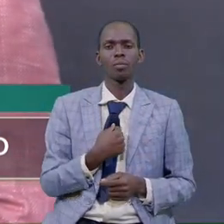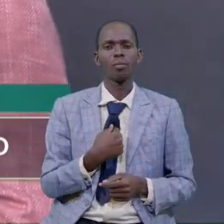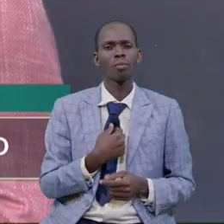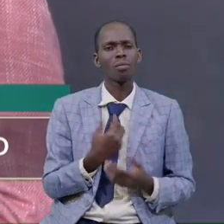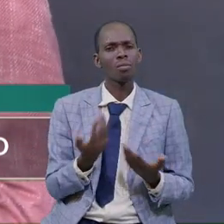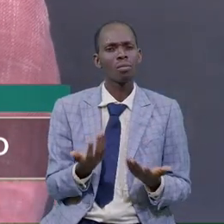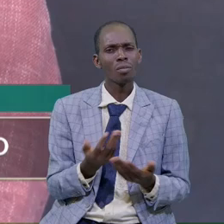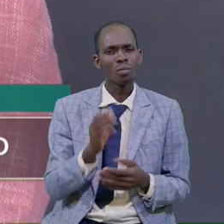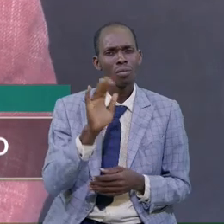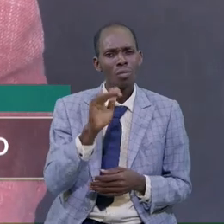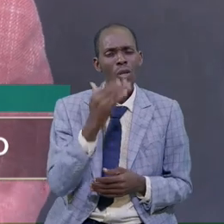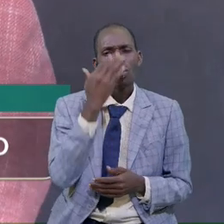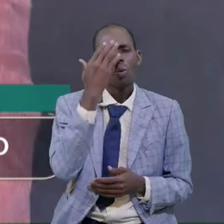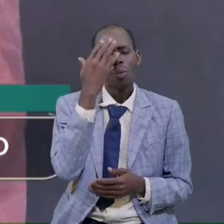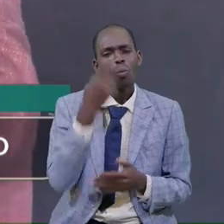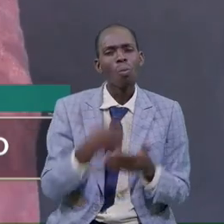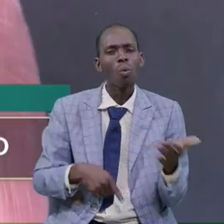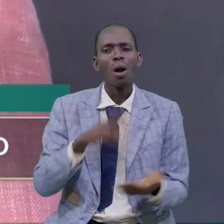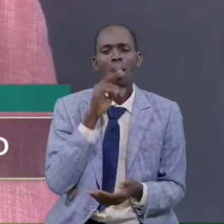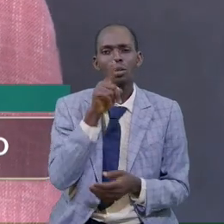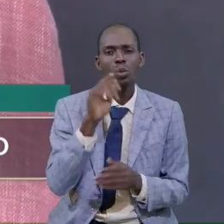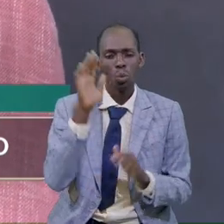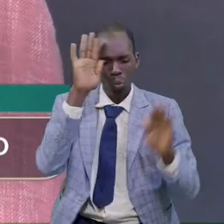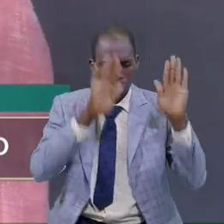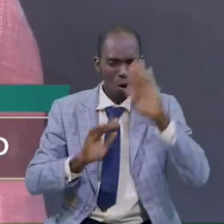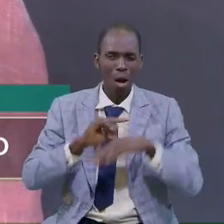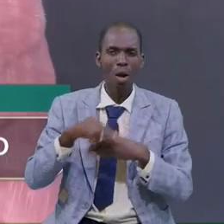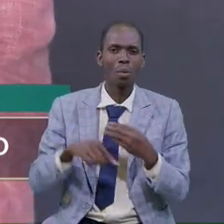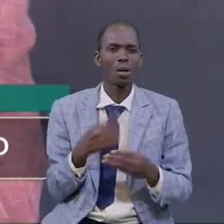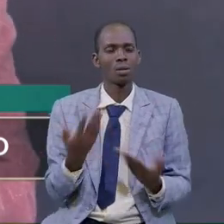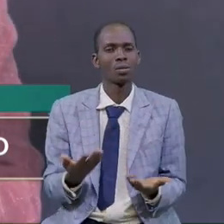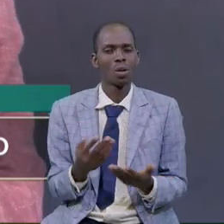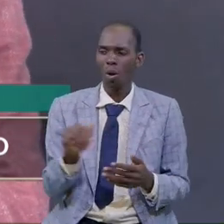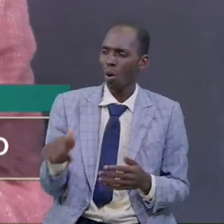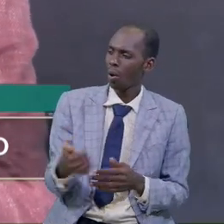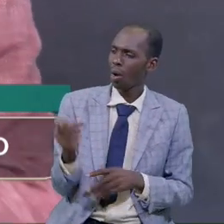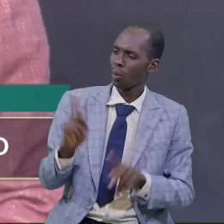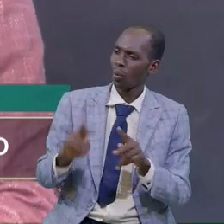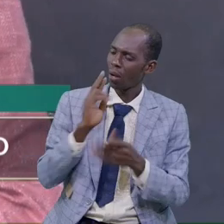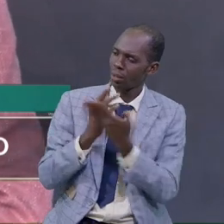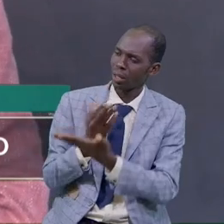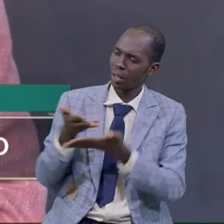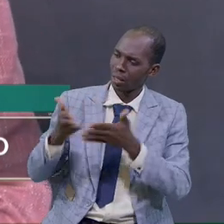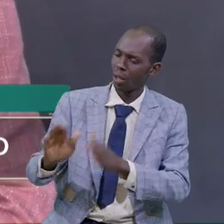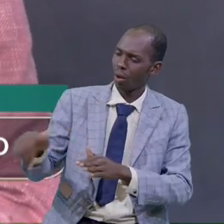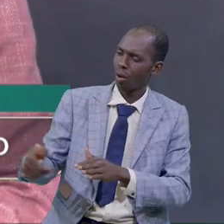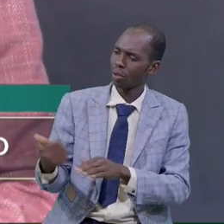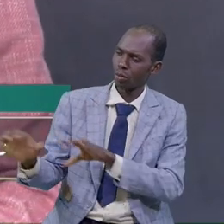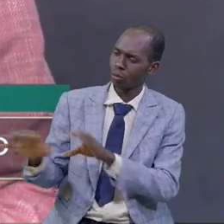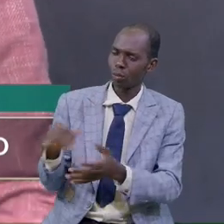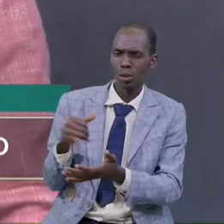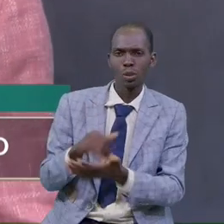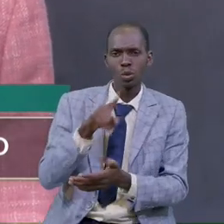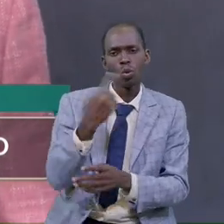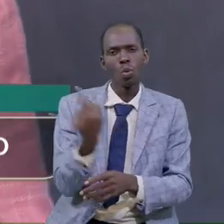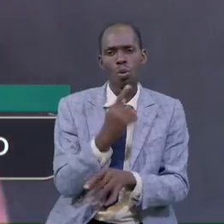de pourquoi te soucies-tu? Qu'est-ce que tu veux faire? Les gens sont là-bas. Qu'ils le fassent. Et toi, reste là où tu